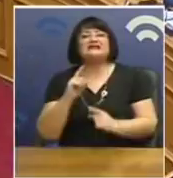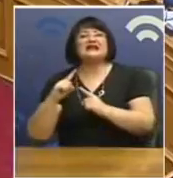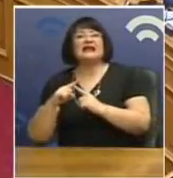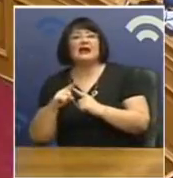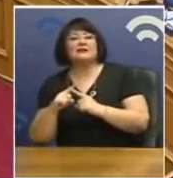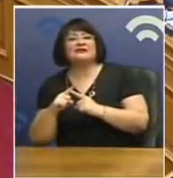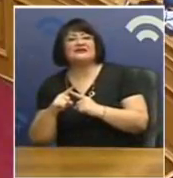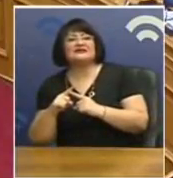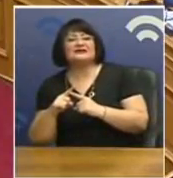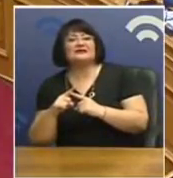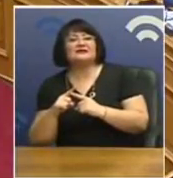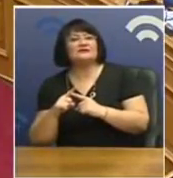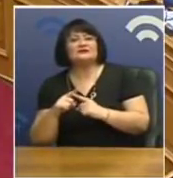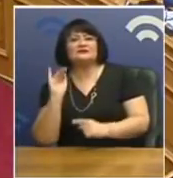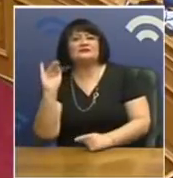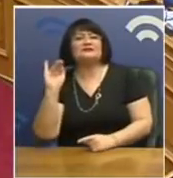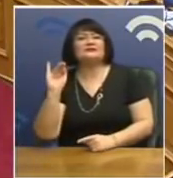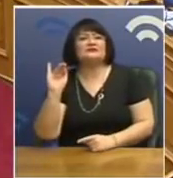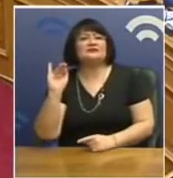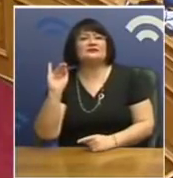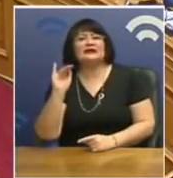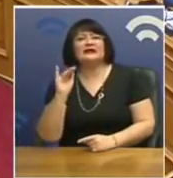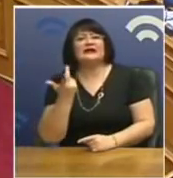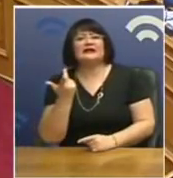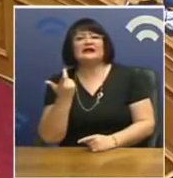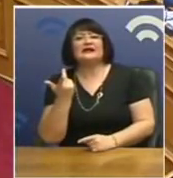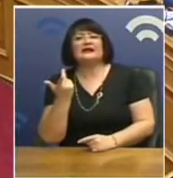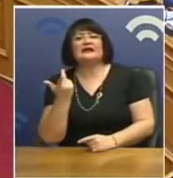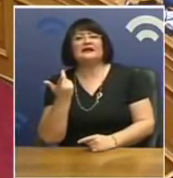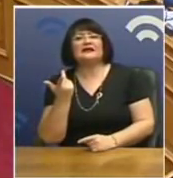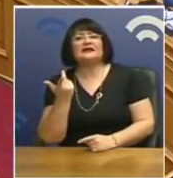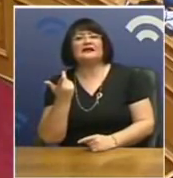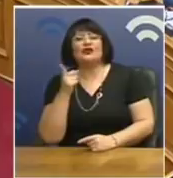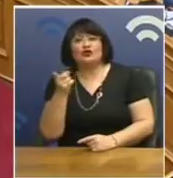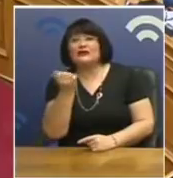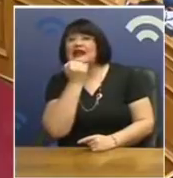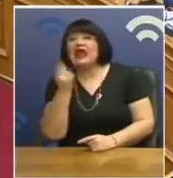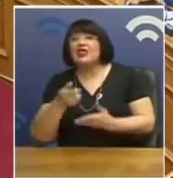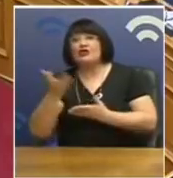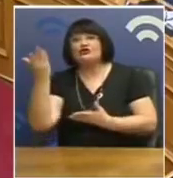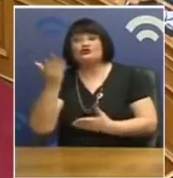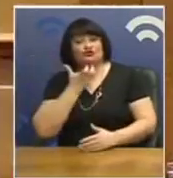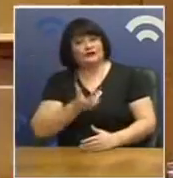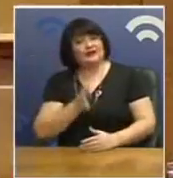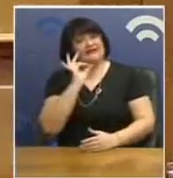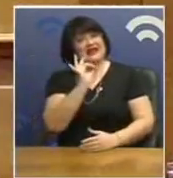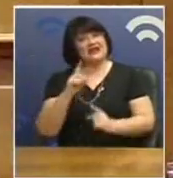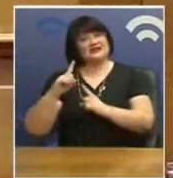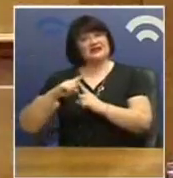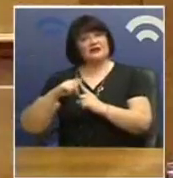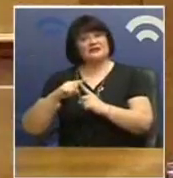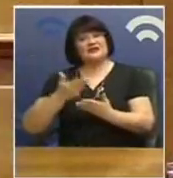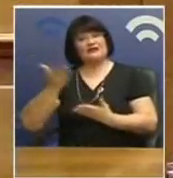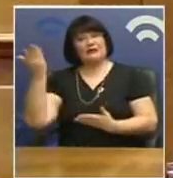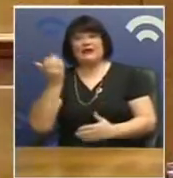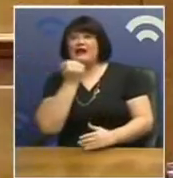έρθουν και να ανακαλέσουν, δεν είδαμε να ανακαλούν. Γιατί ένα τόσο σοβαρό έντυπο, έτσι εφόσον